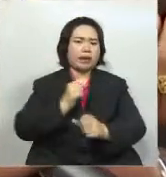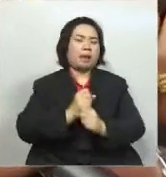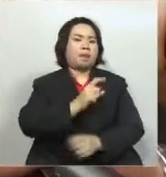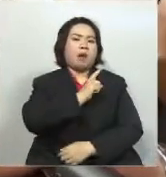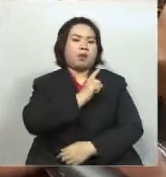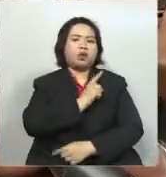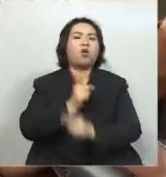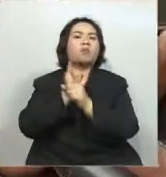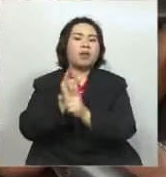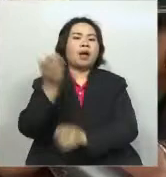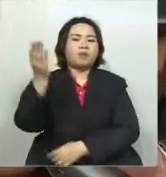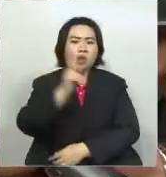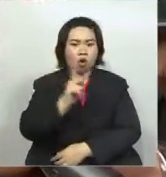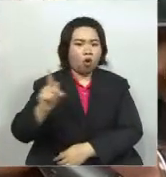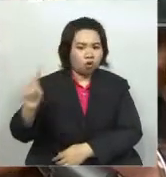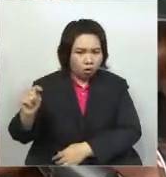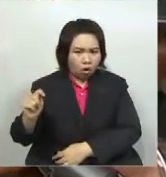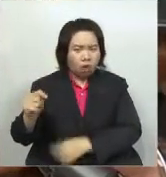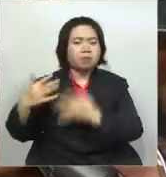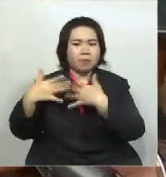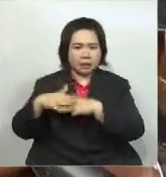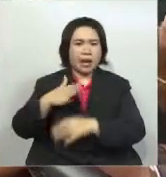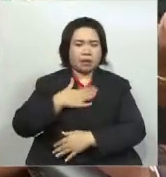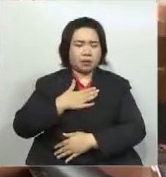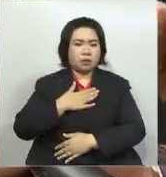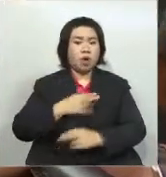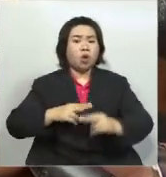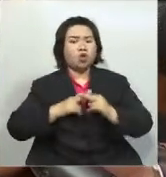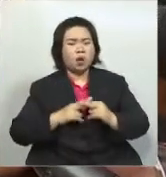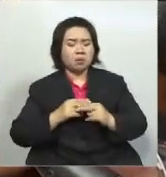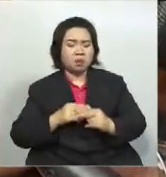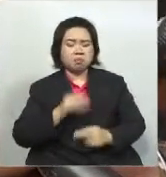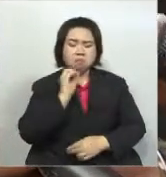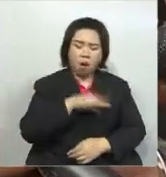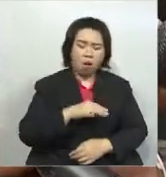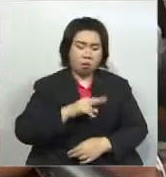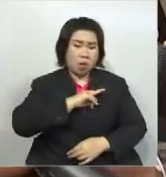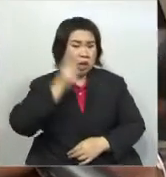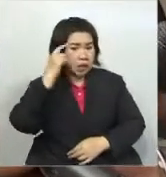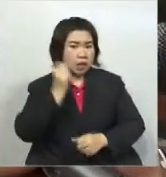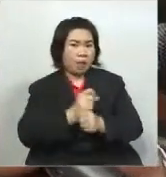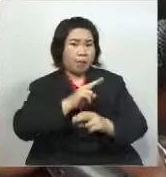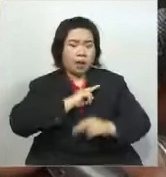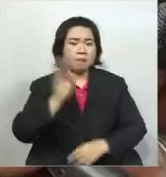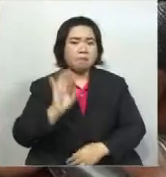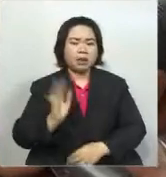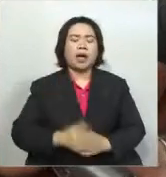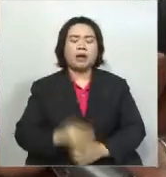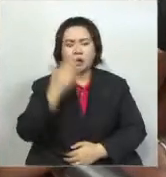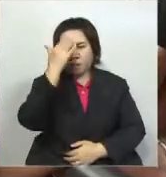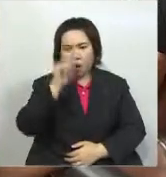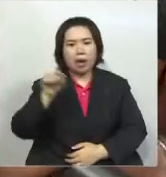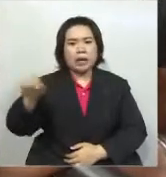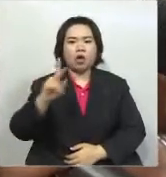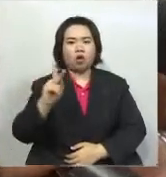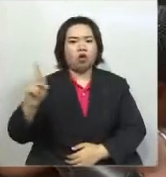ที่ที่กกต.ประสานงานมามันไม่ได้มีนัยยะอะไรค่ะเนื่องจากว่ายังไม่มีการกำหนดการเลือกตั้งที่